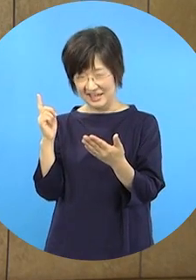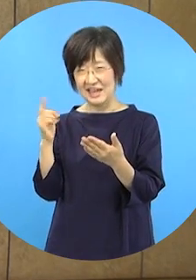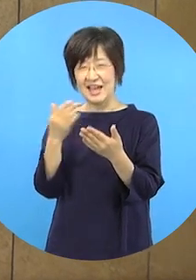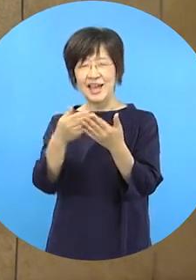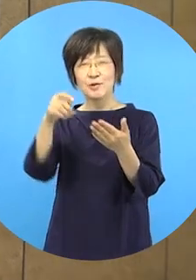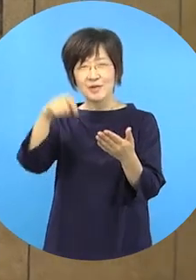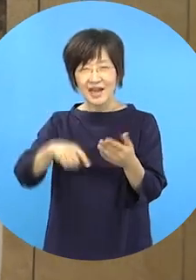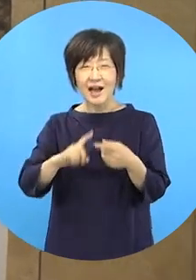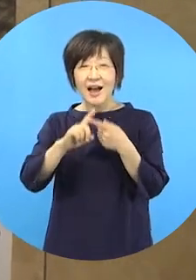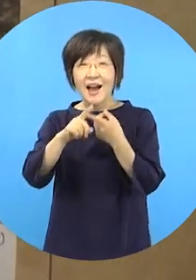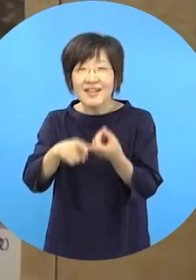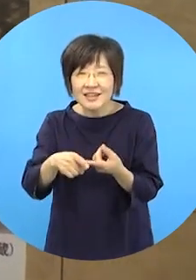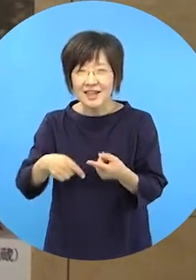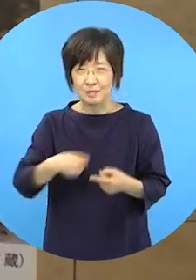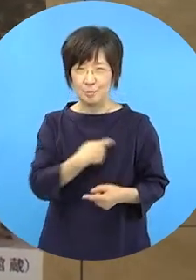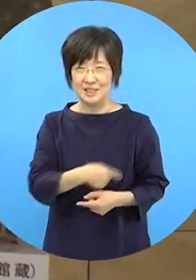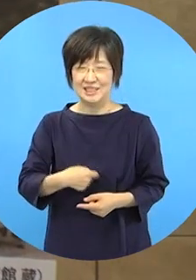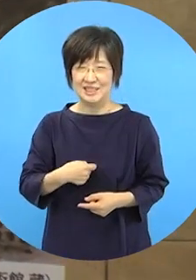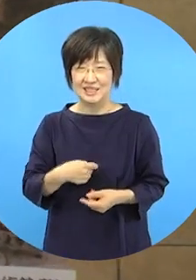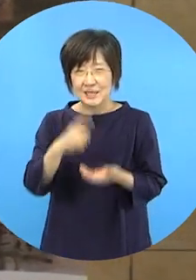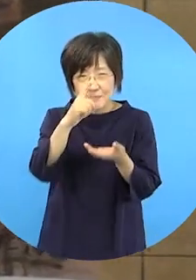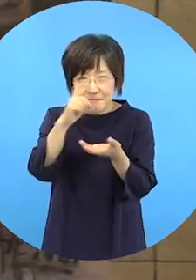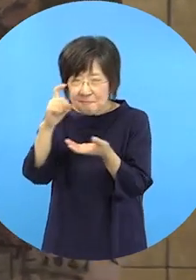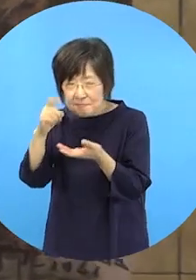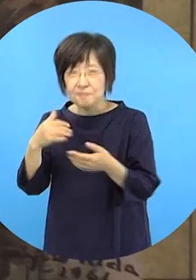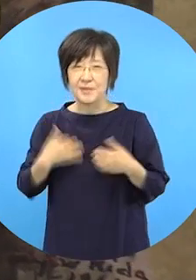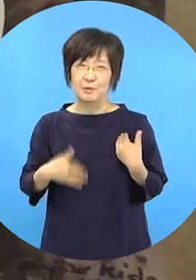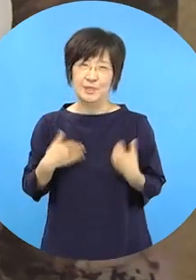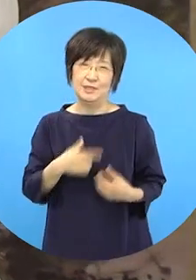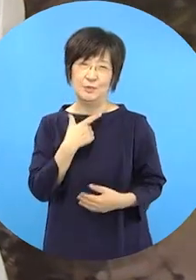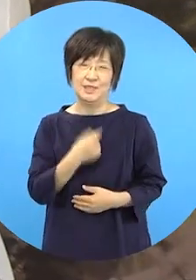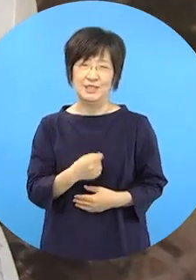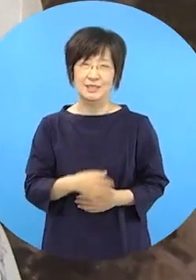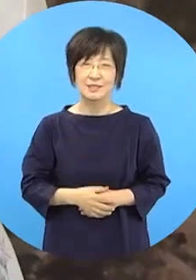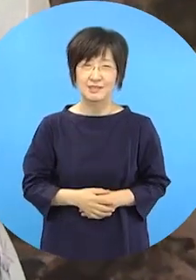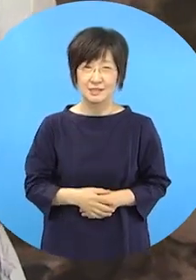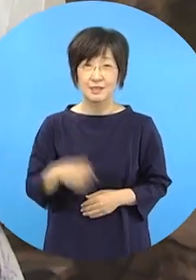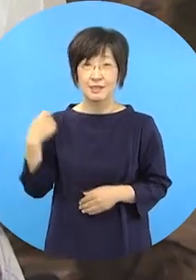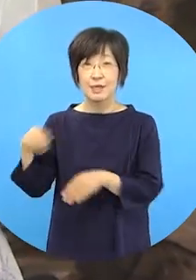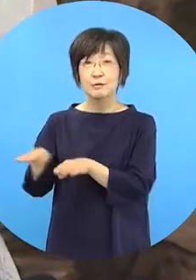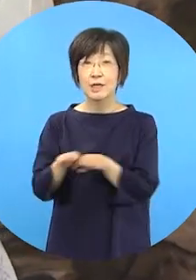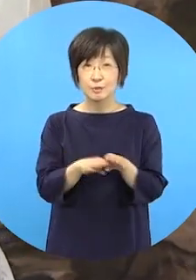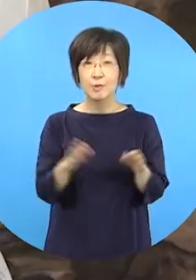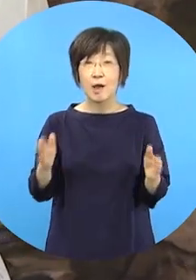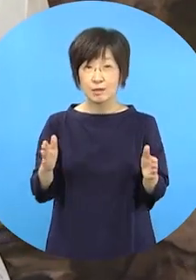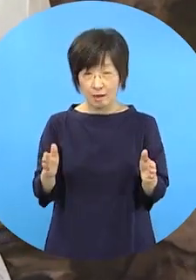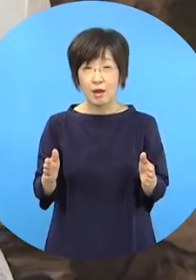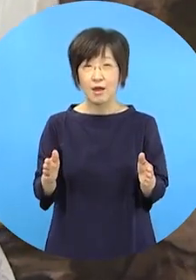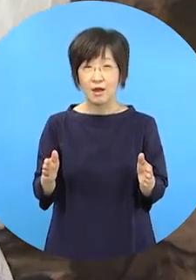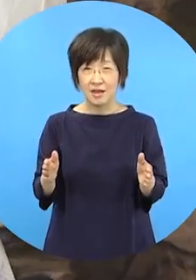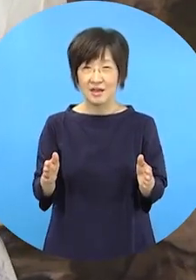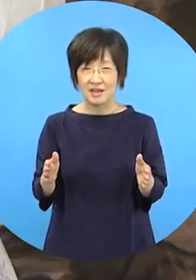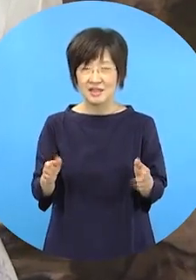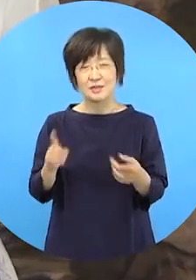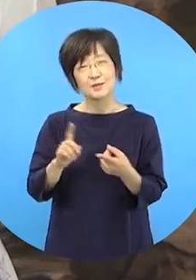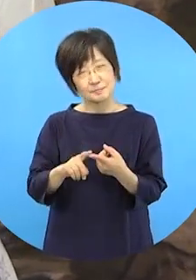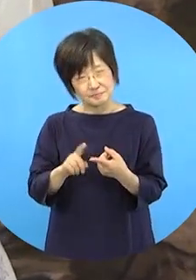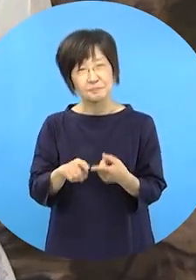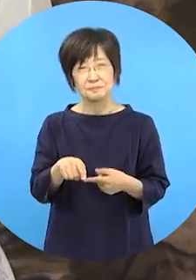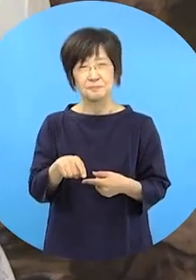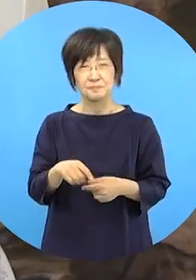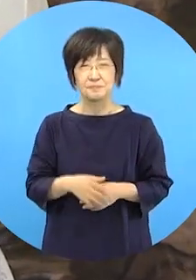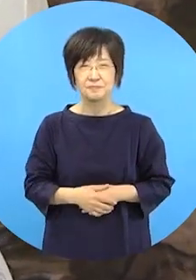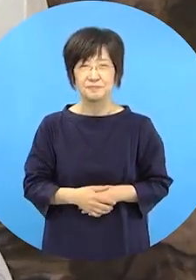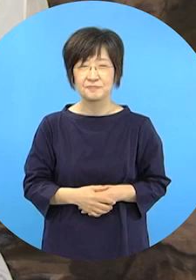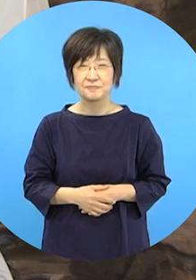分でここではぜひ写真撮影をして楽しんでもらいたいです。ちょうど夏休み期間中ですから、こういうちょっとした楽しめるコーナーも作っ